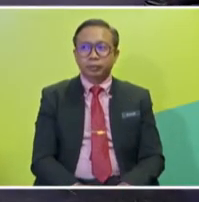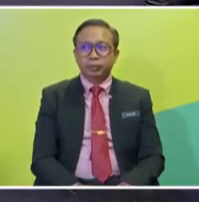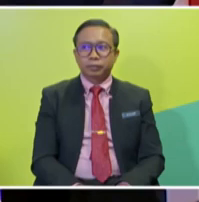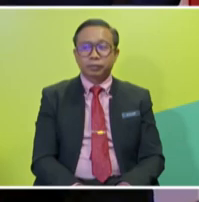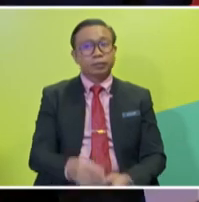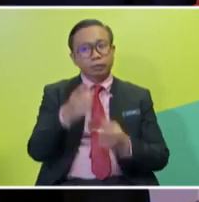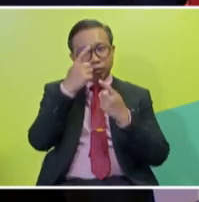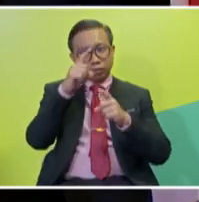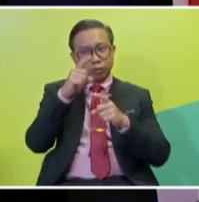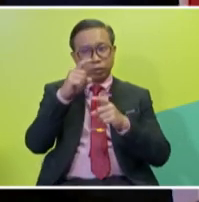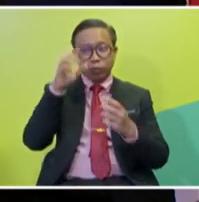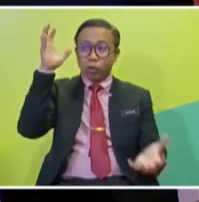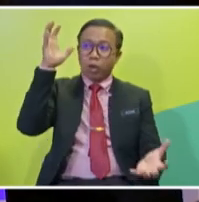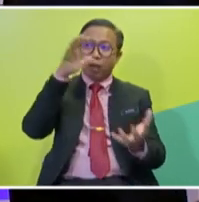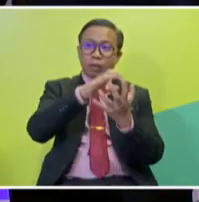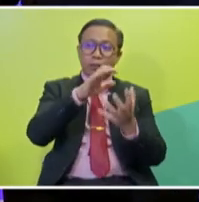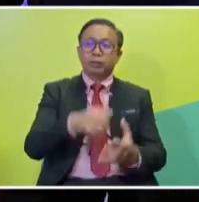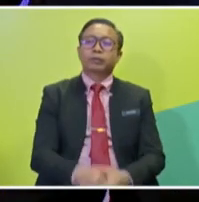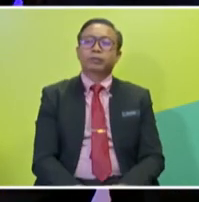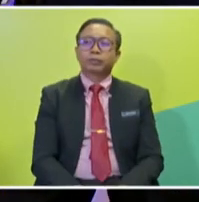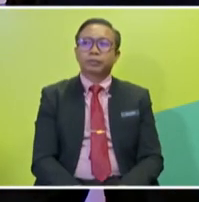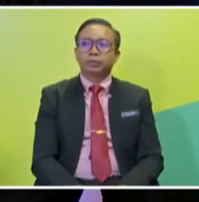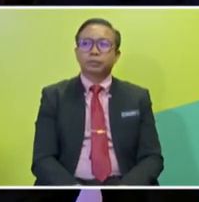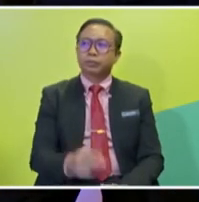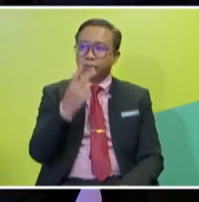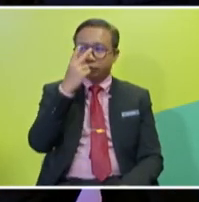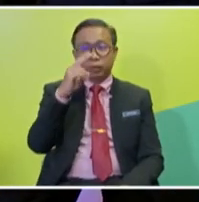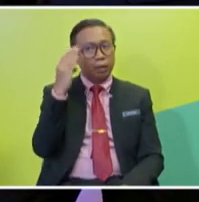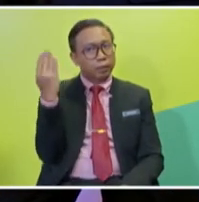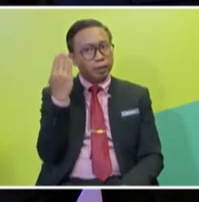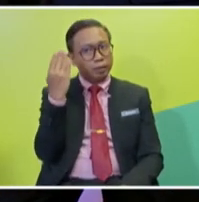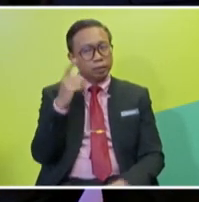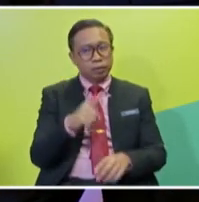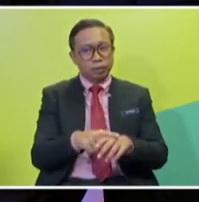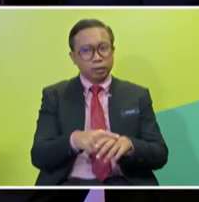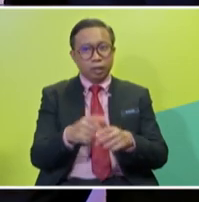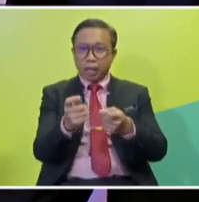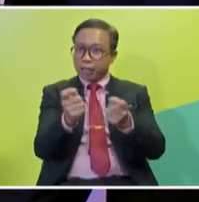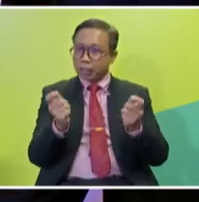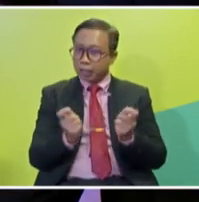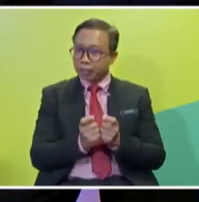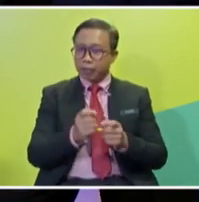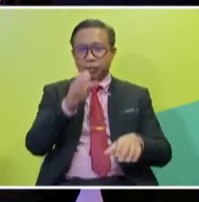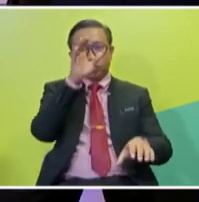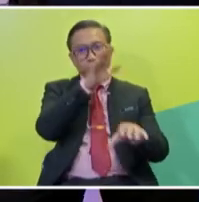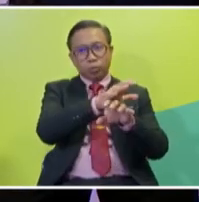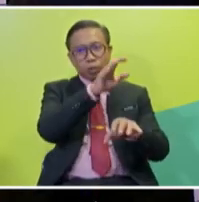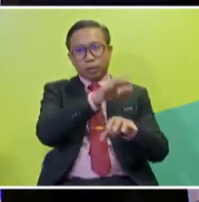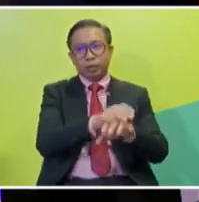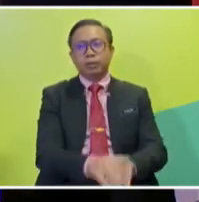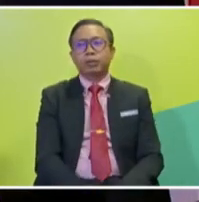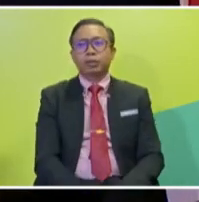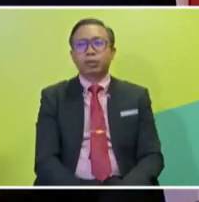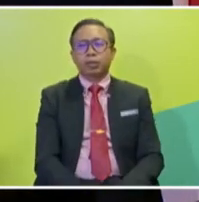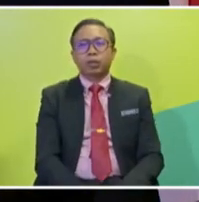tengok jawabannya buaya buayanya seperti kita nampak biasanya di Taman Buaya berjemur sebab kulitnya memang